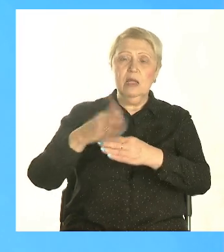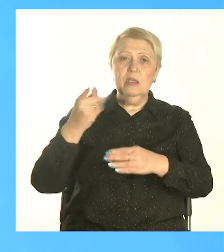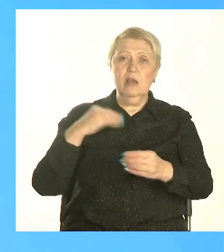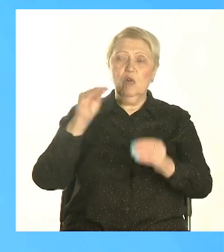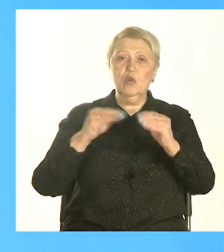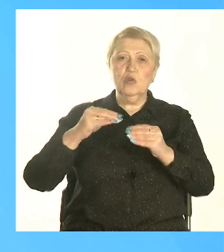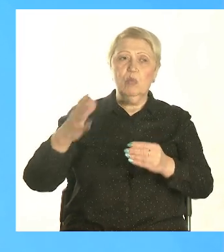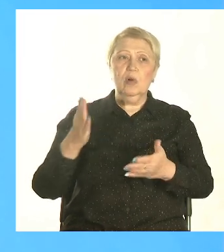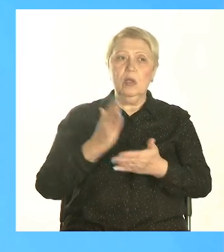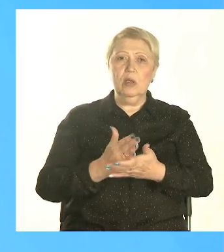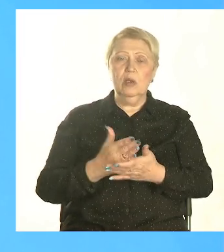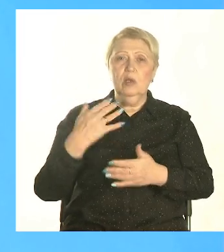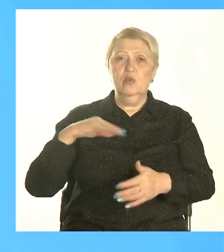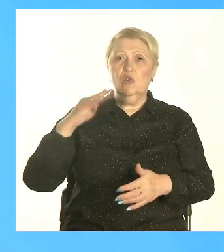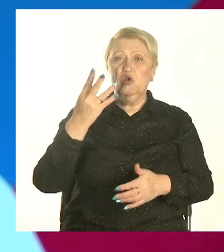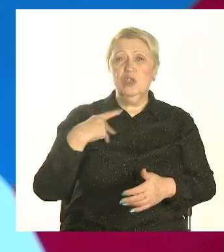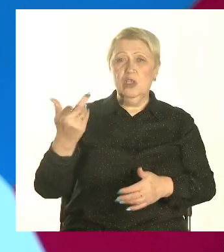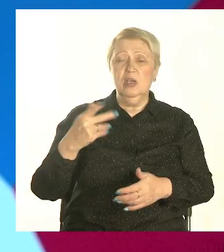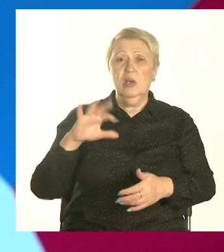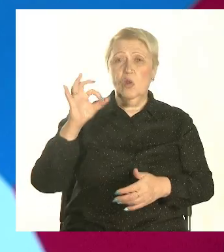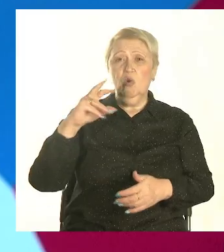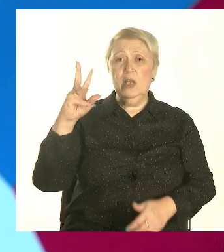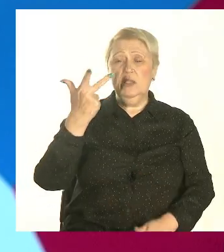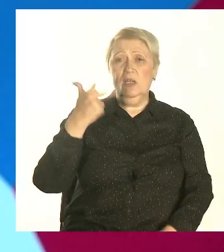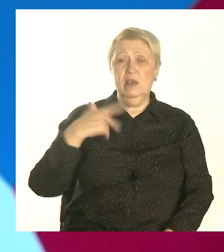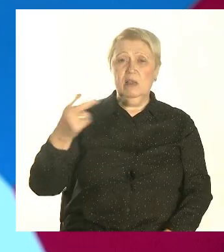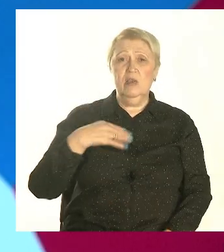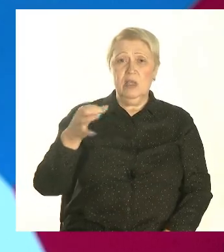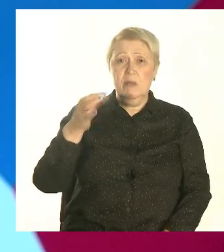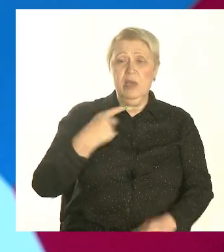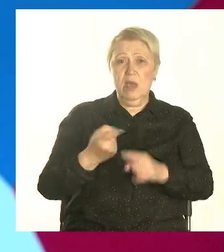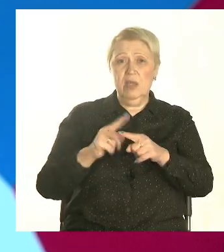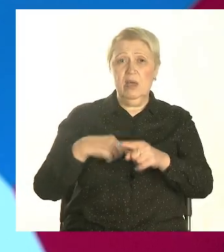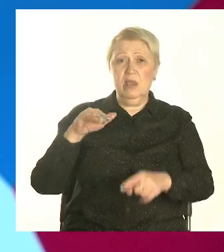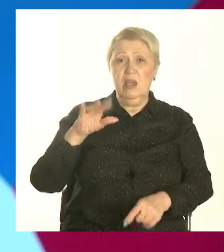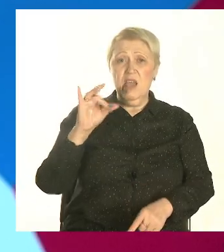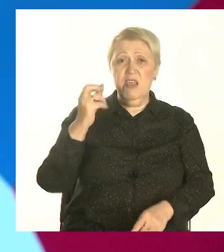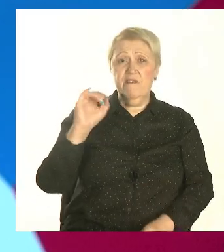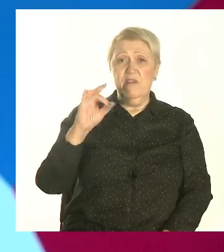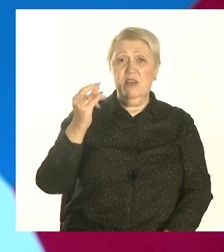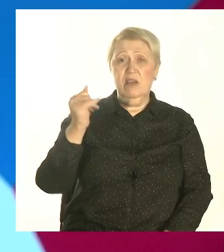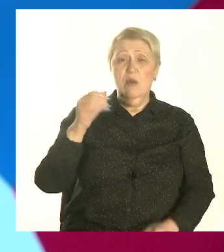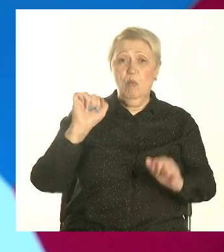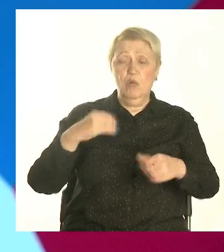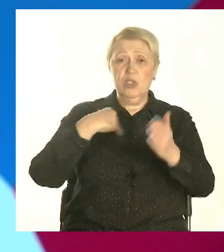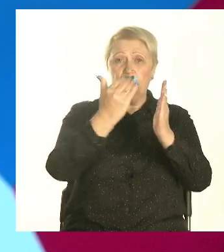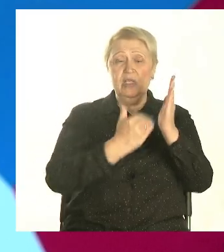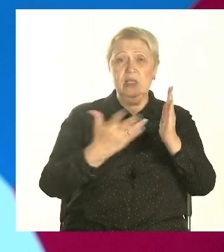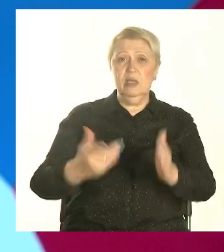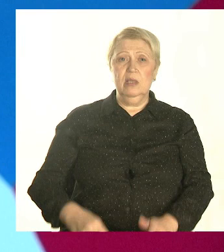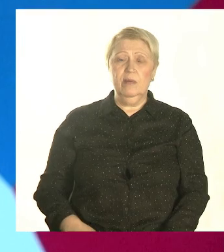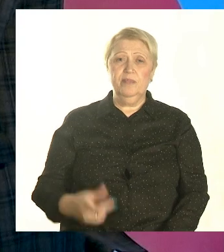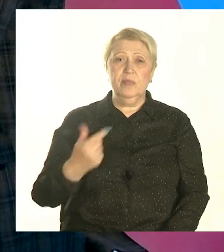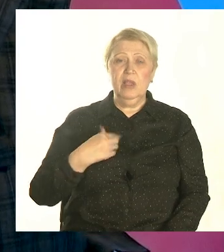переработка осуществляется, то 4.03, этот тариф, о котором мы еще не поговорили, тоже интересно, обязательно обсудим, то его тоже можно за счет этого снизить. Но вот, допустим, в